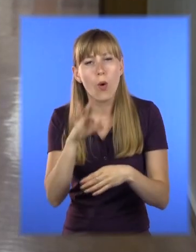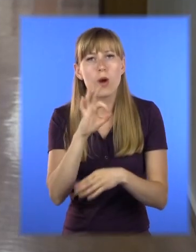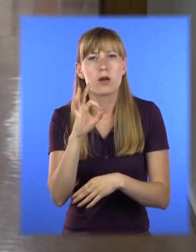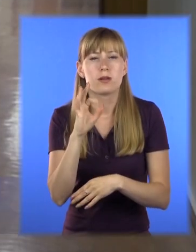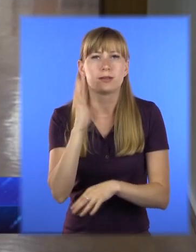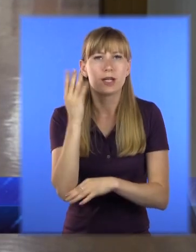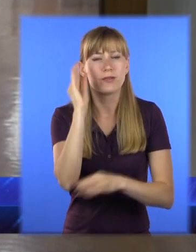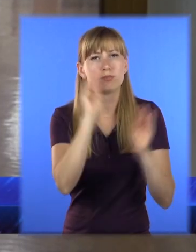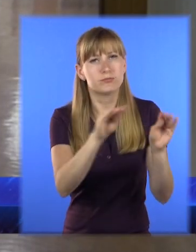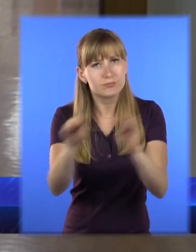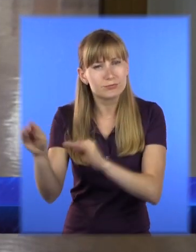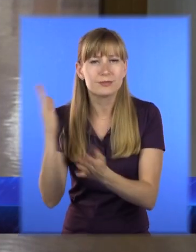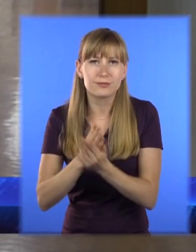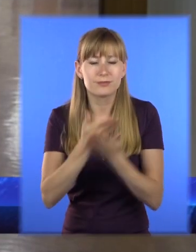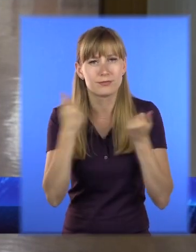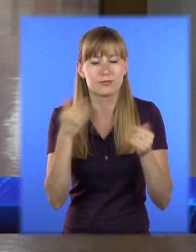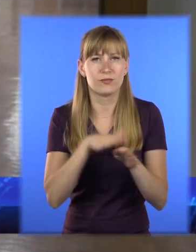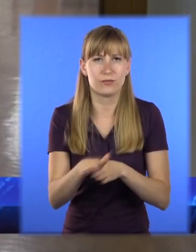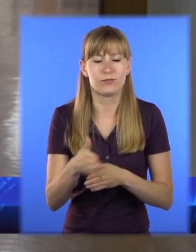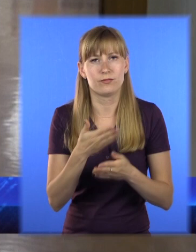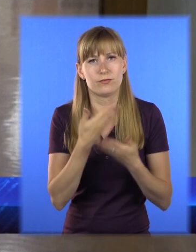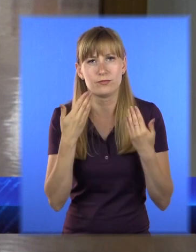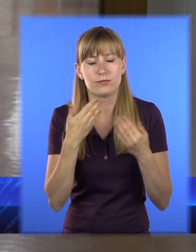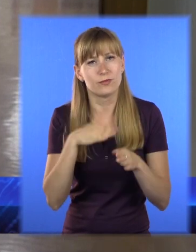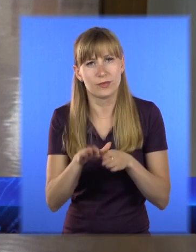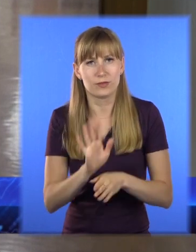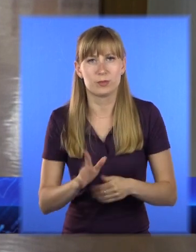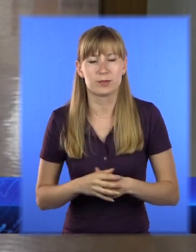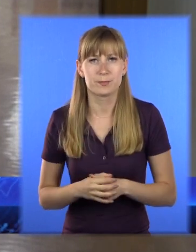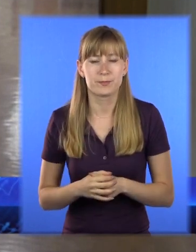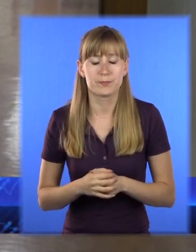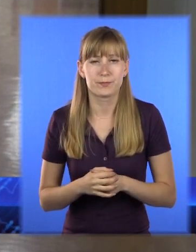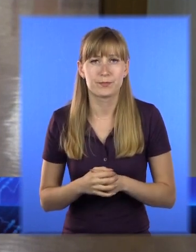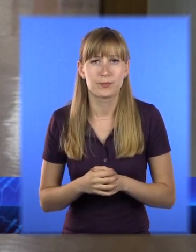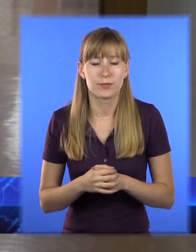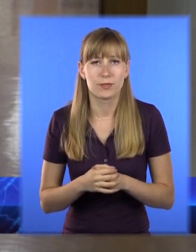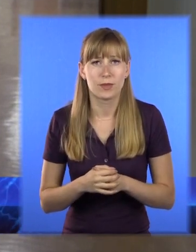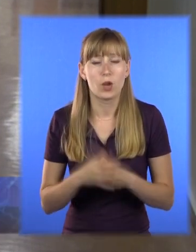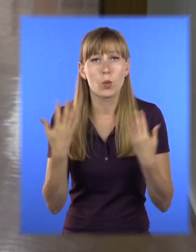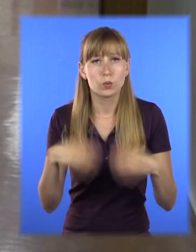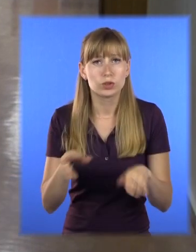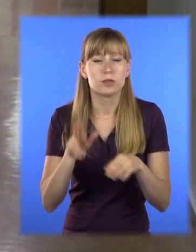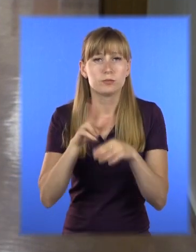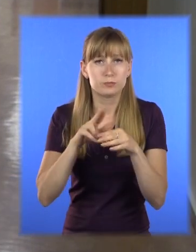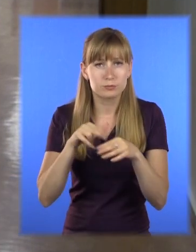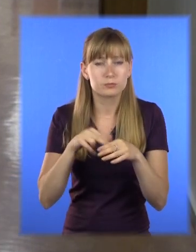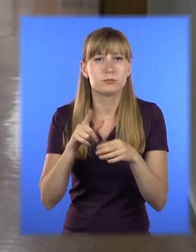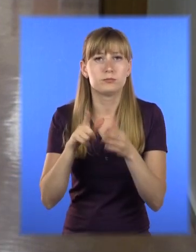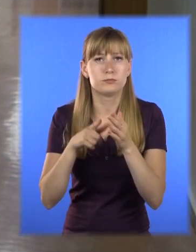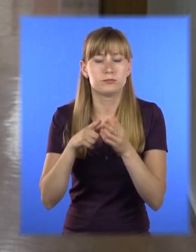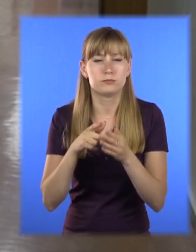насаджень. Представники громадськості вже звернулися до правоохоронних органів з даного питання. А так як сьогодні